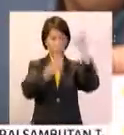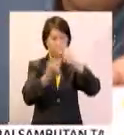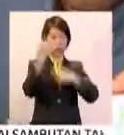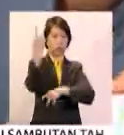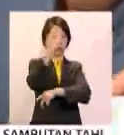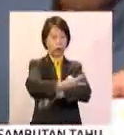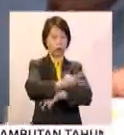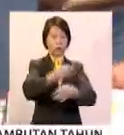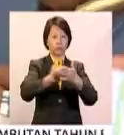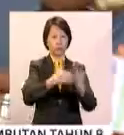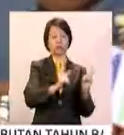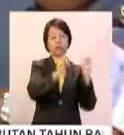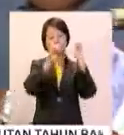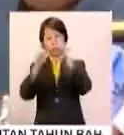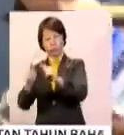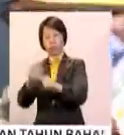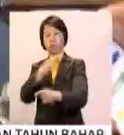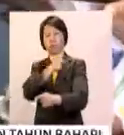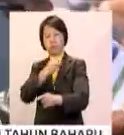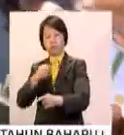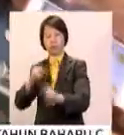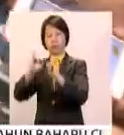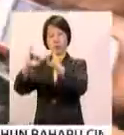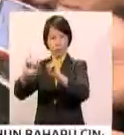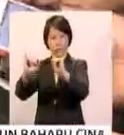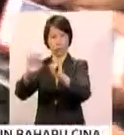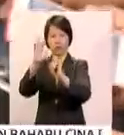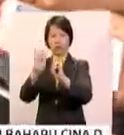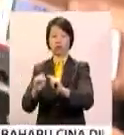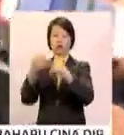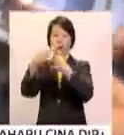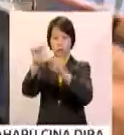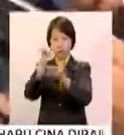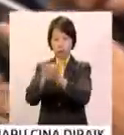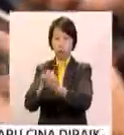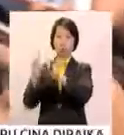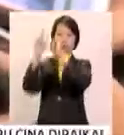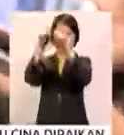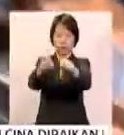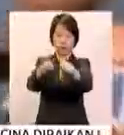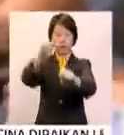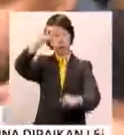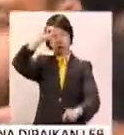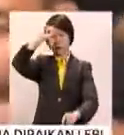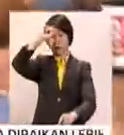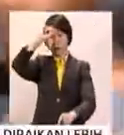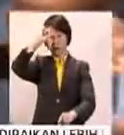sebelum meneruskan lawatan ke Indonesia pada Isnin dan selepas itu ke India.